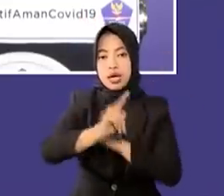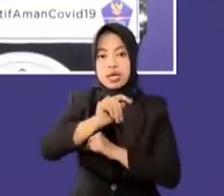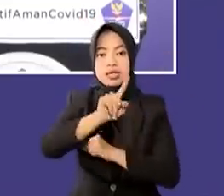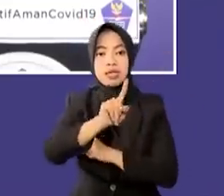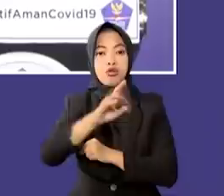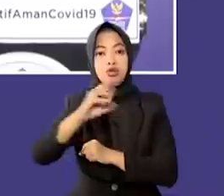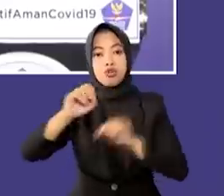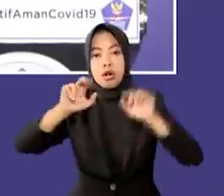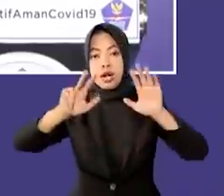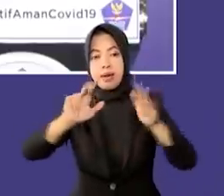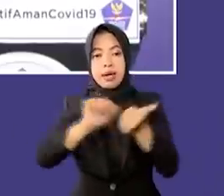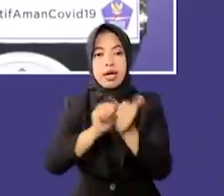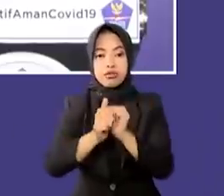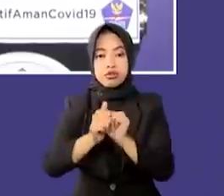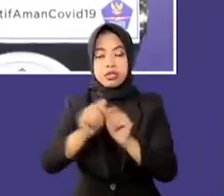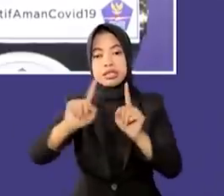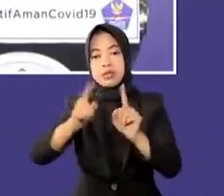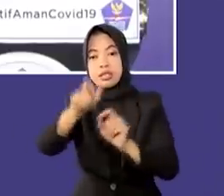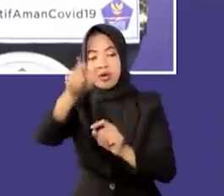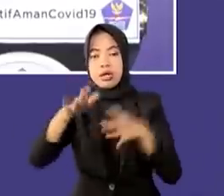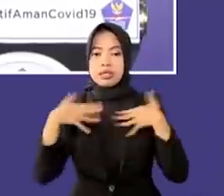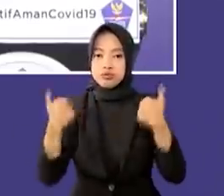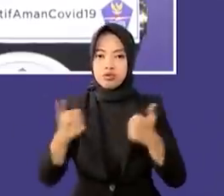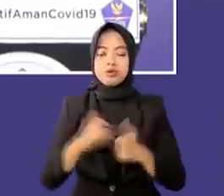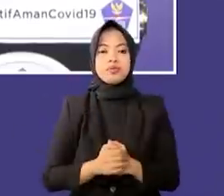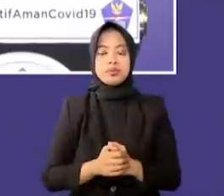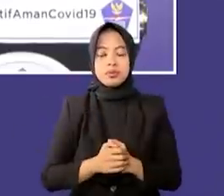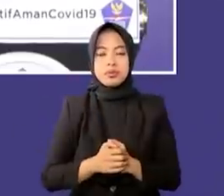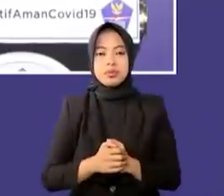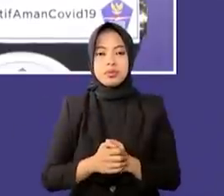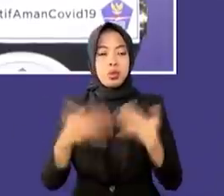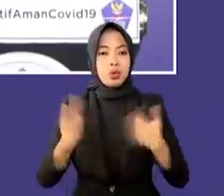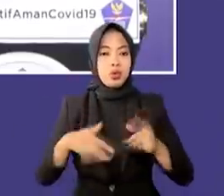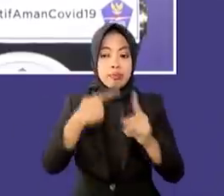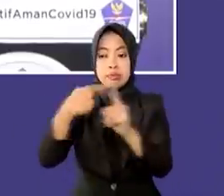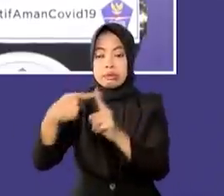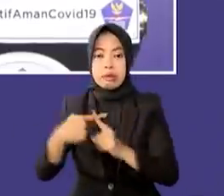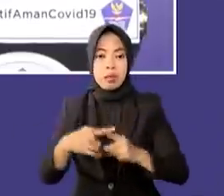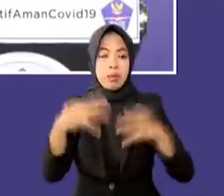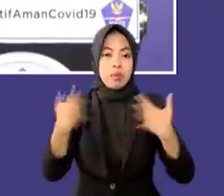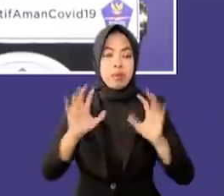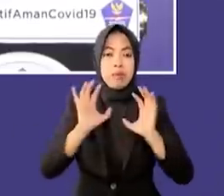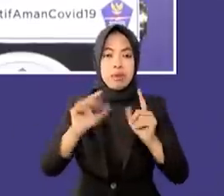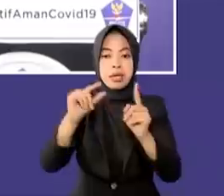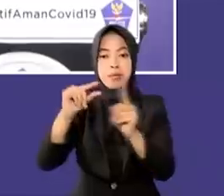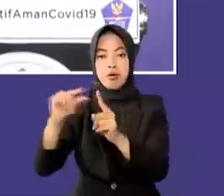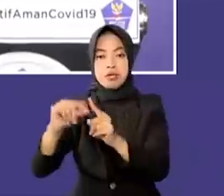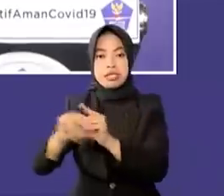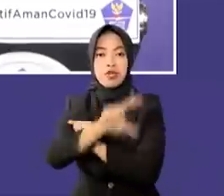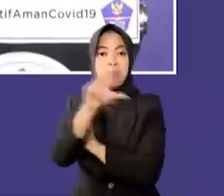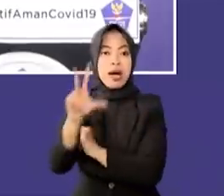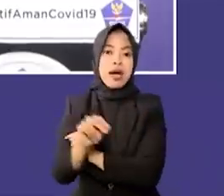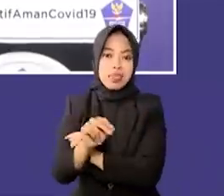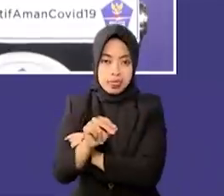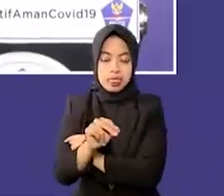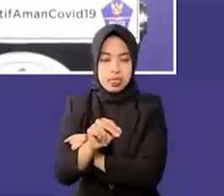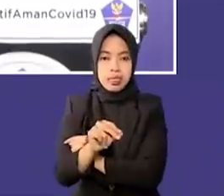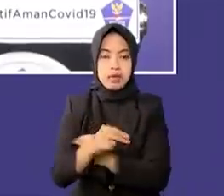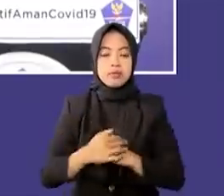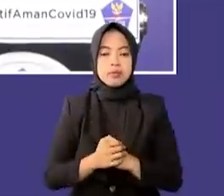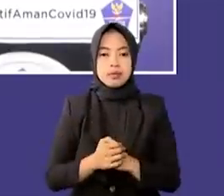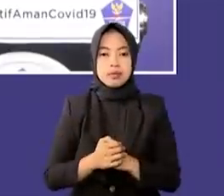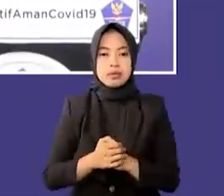108 kasus dengan 11 sembuh penambahan yang cukup banyak untuk provinsi Jawa Barat